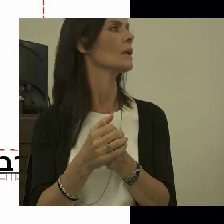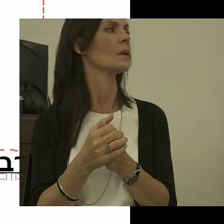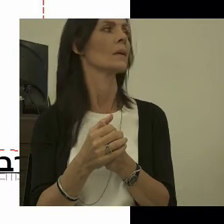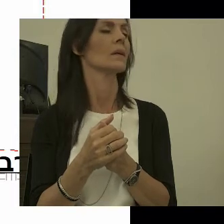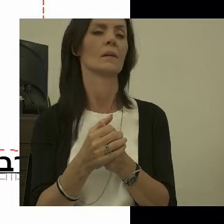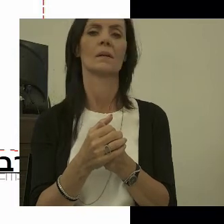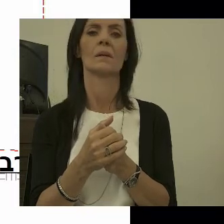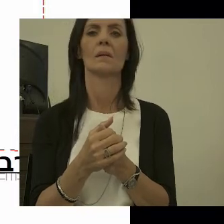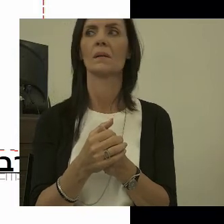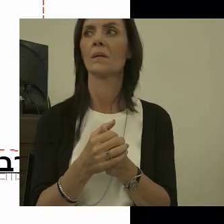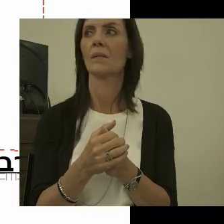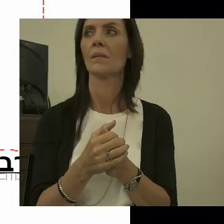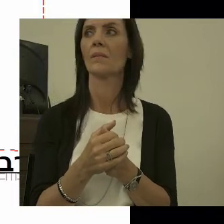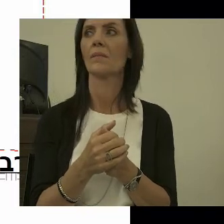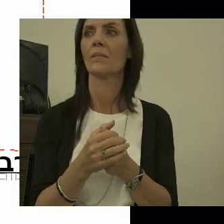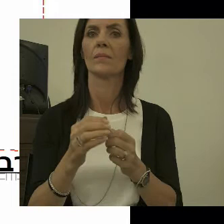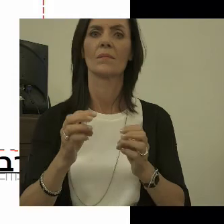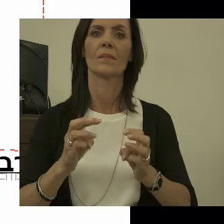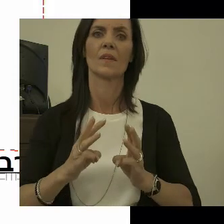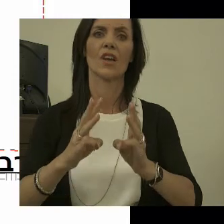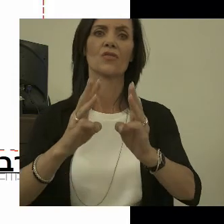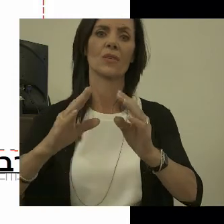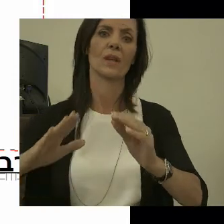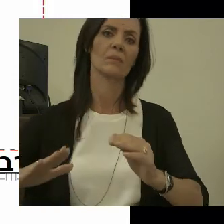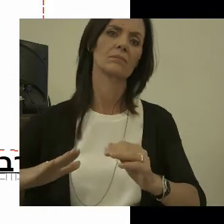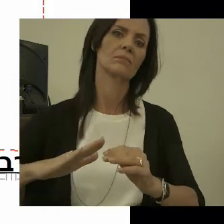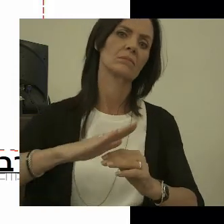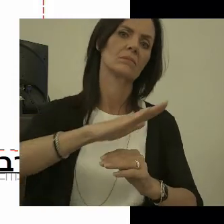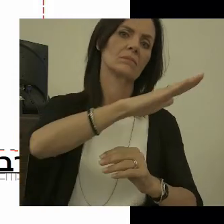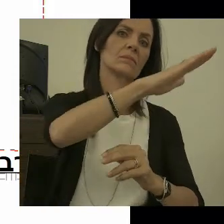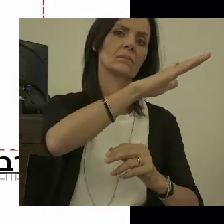השביל הוא בערך במפלס הזה, שיורד פה.